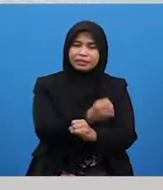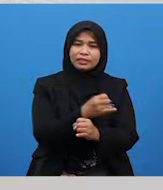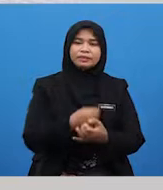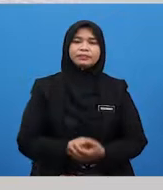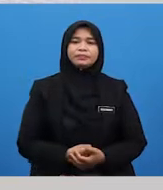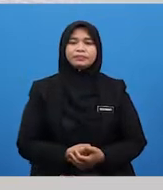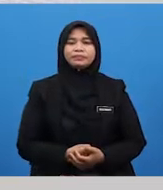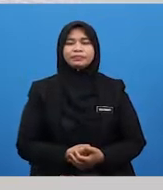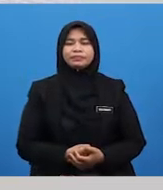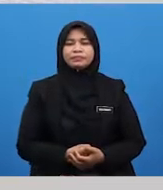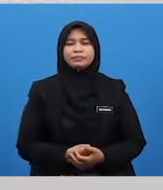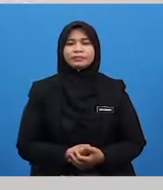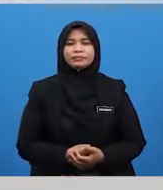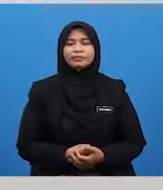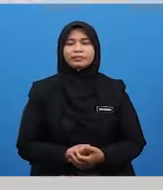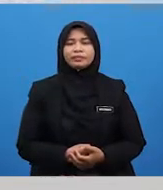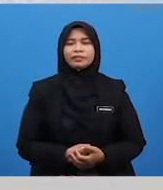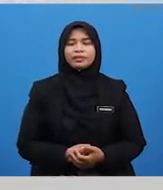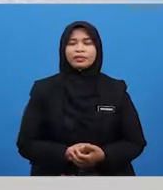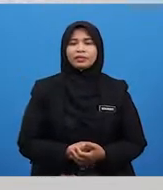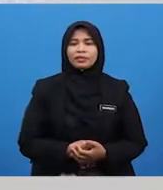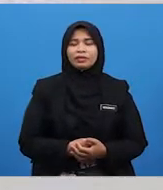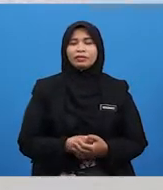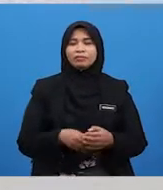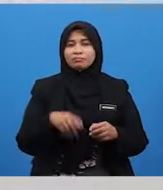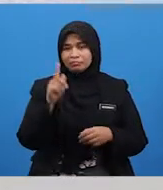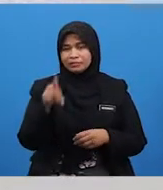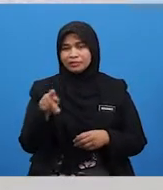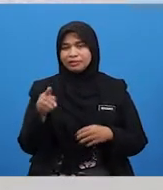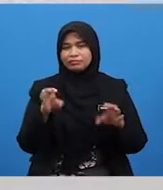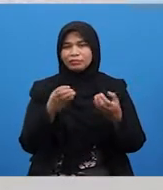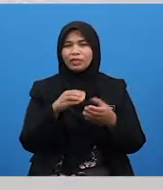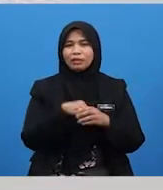cikgu memberi masa. Pastikan membuat dalam buku ya.